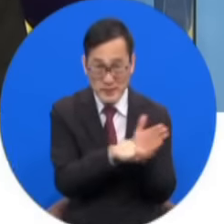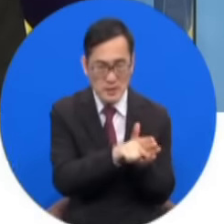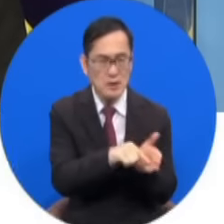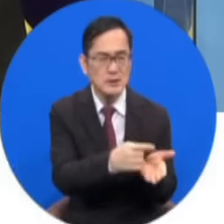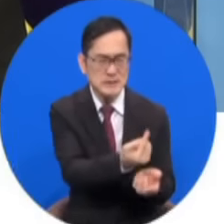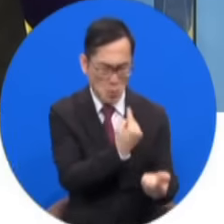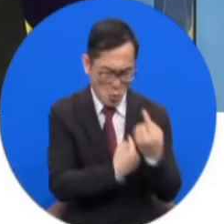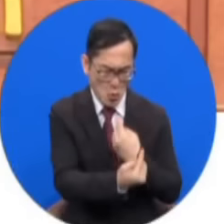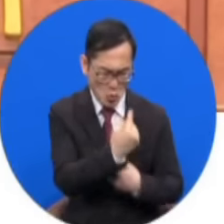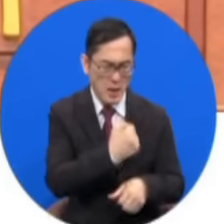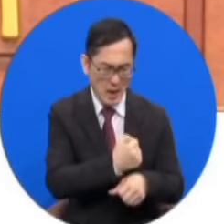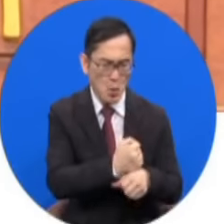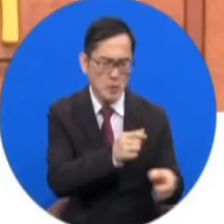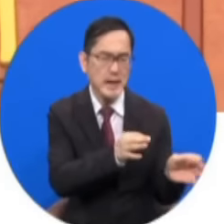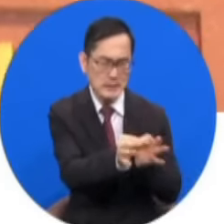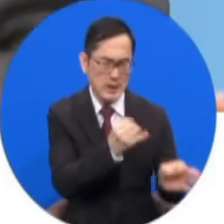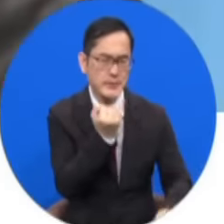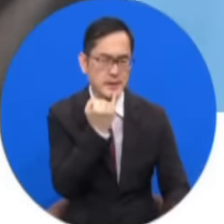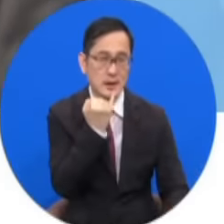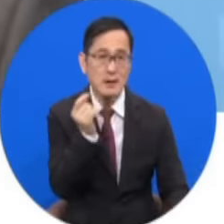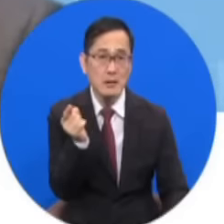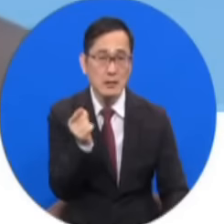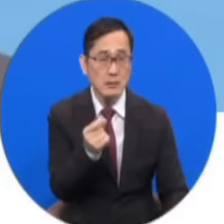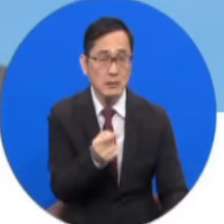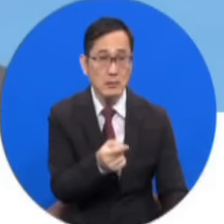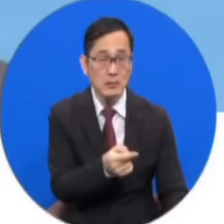목적도 있지만 어 그것을